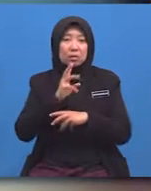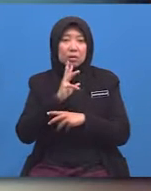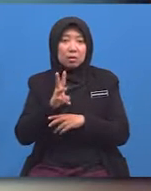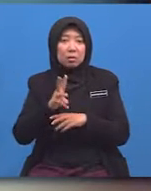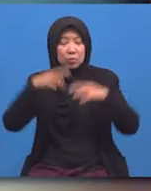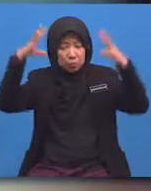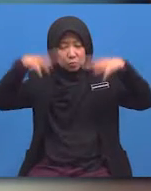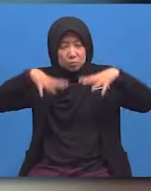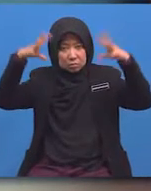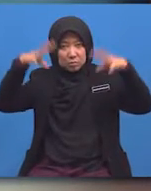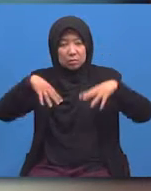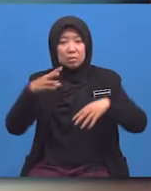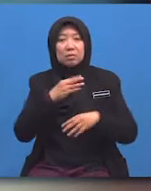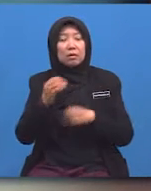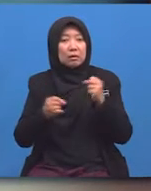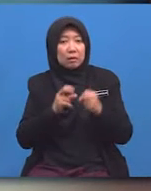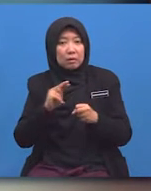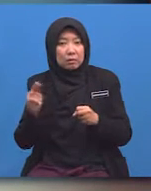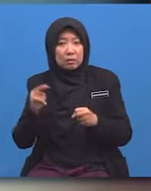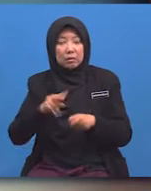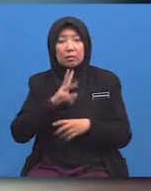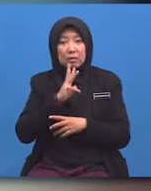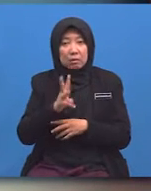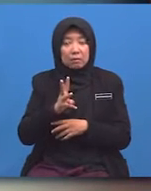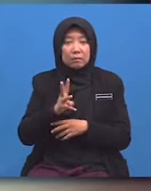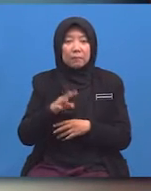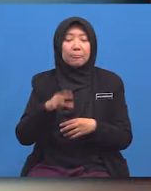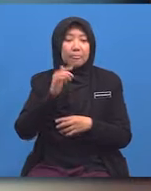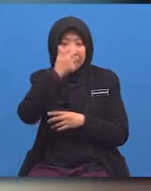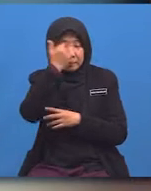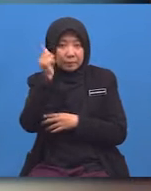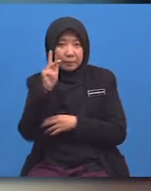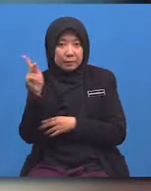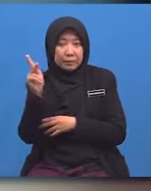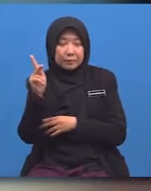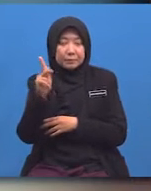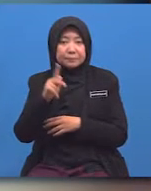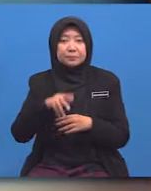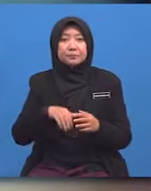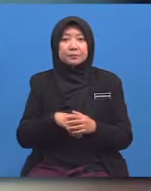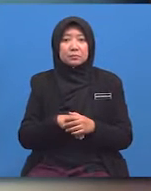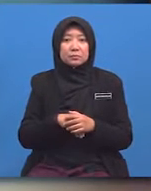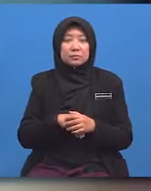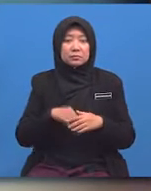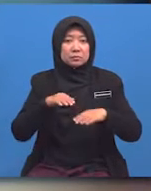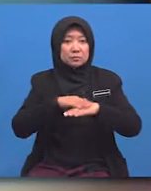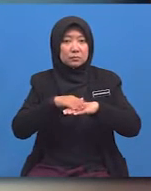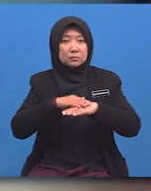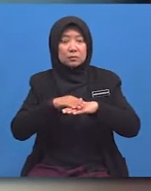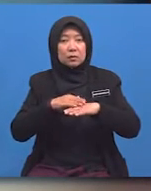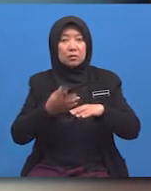larian air permukaan. Hal ini akan menyebabkan paras air permukaan